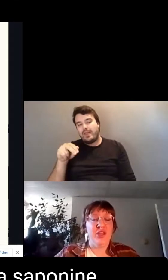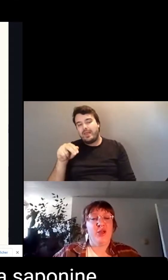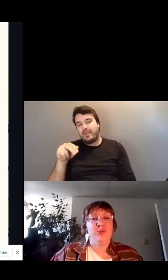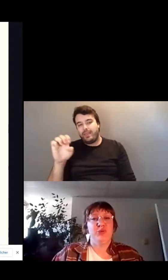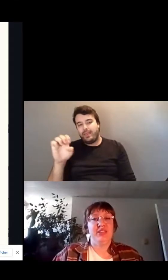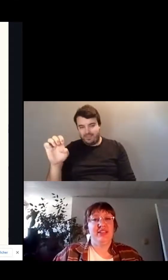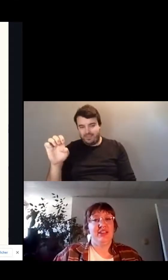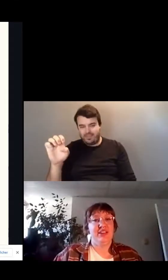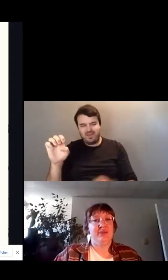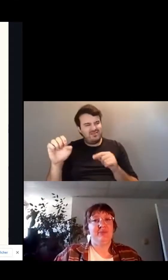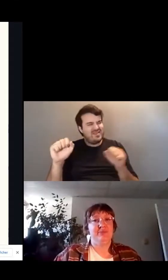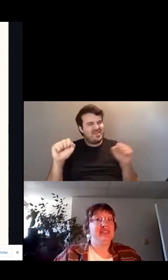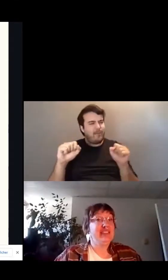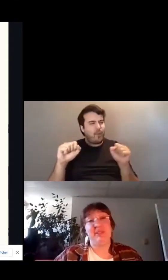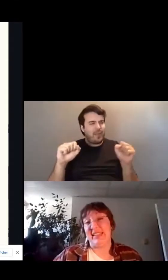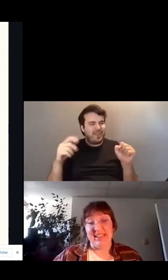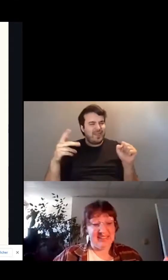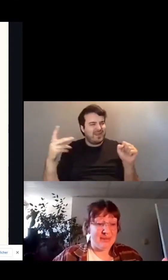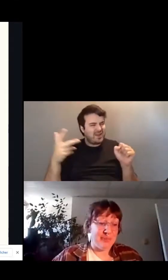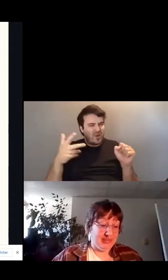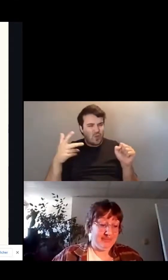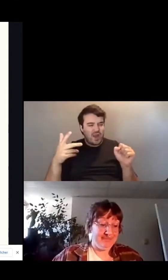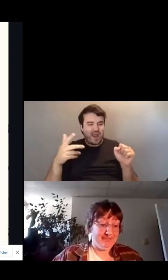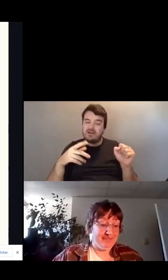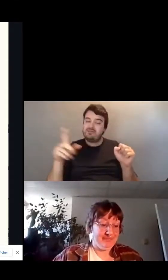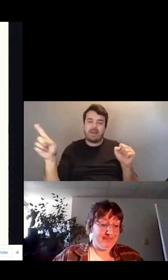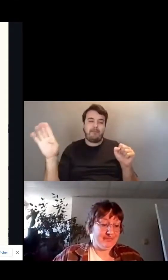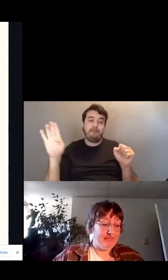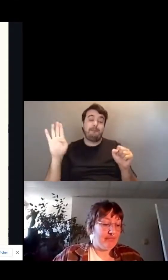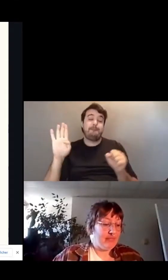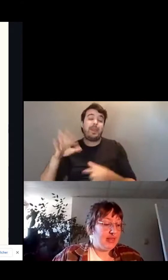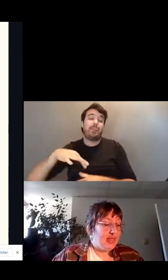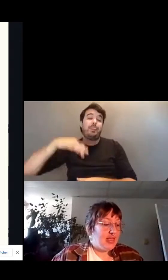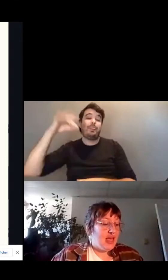S-A-P-O-N-I-N-E. Puis, la bétacarde n'aime pas ça.